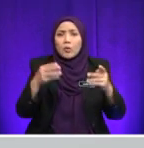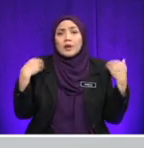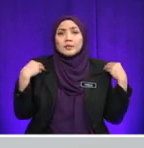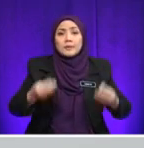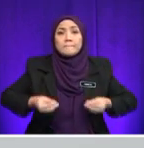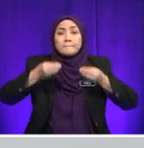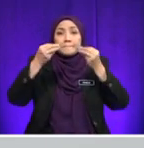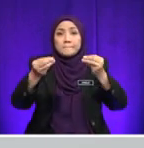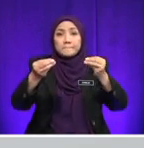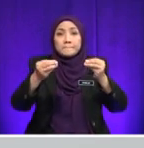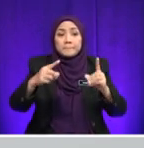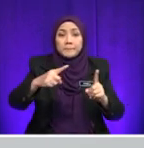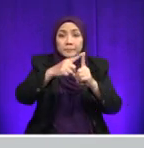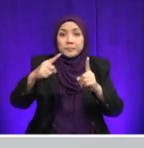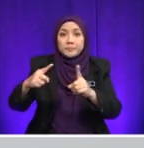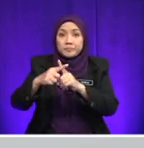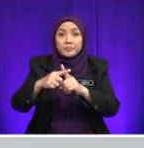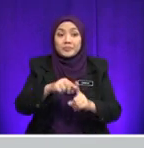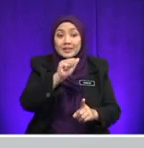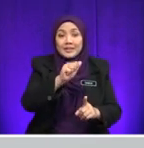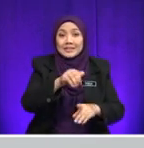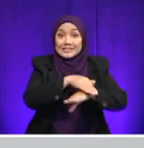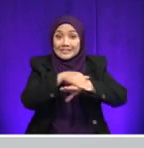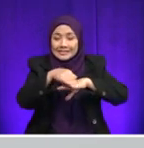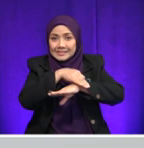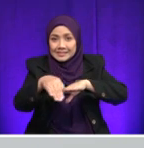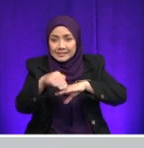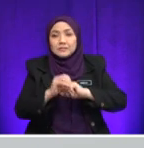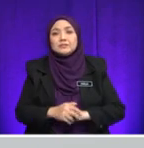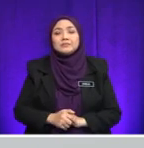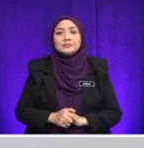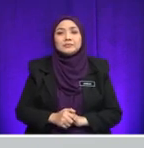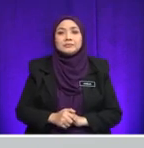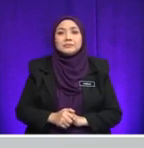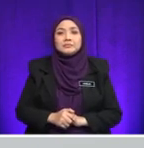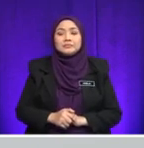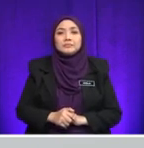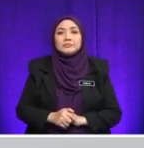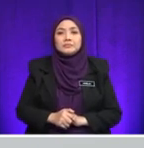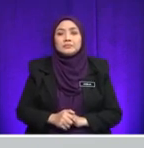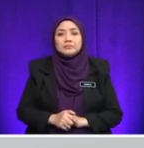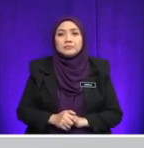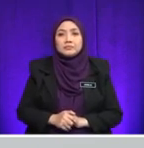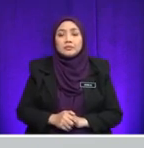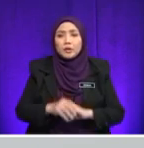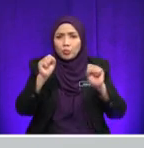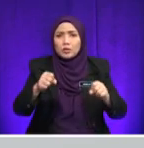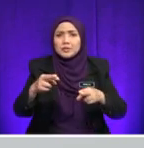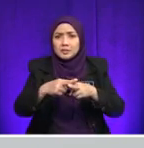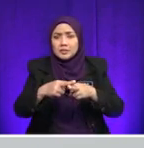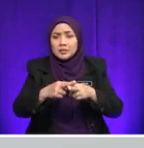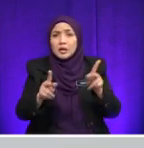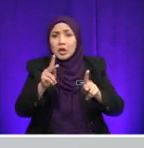sudutnya adalah edisi dan satu lagi panduan sebagai rumusan jika untuk mencari sudut